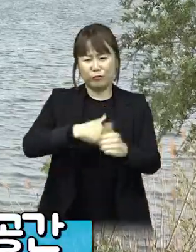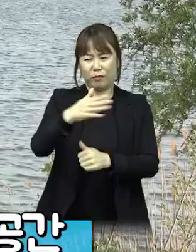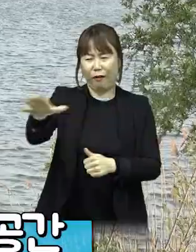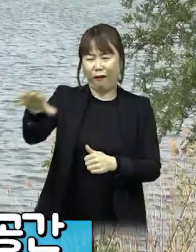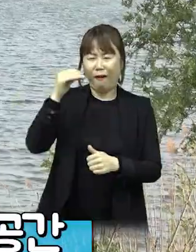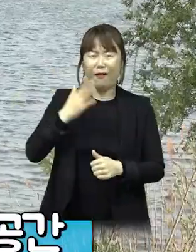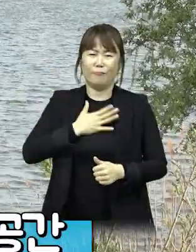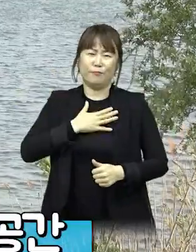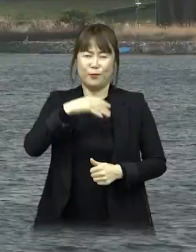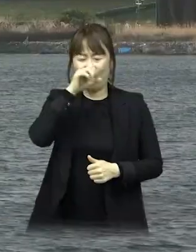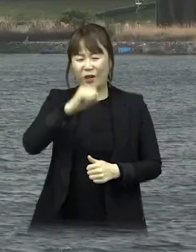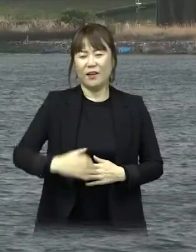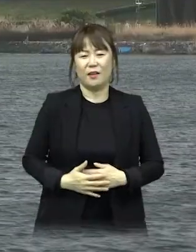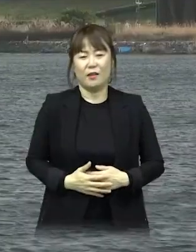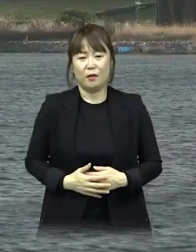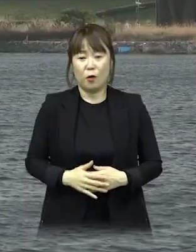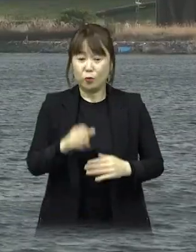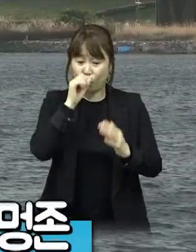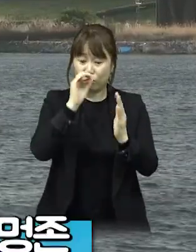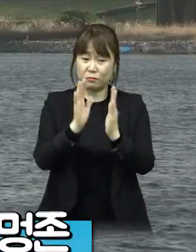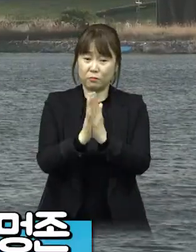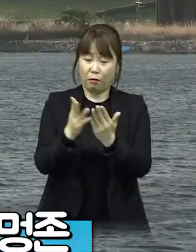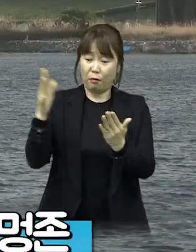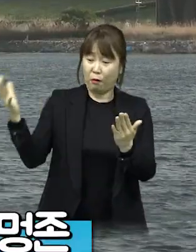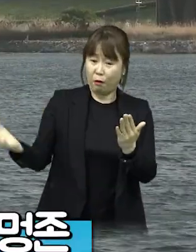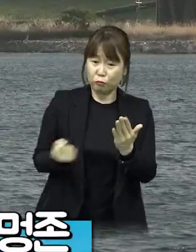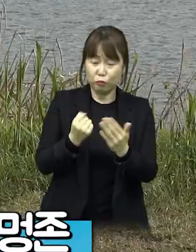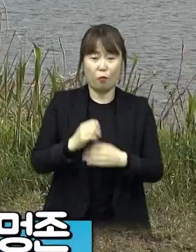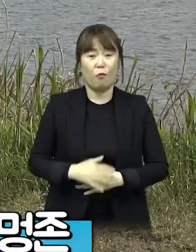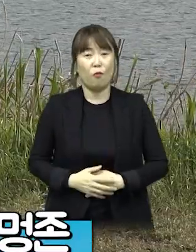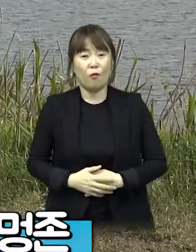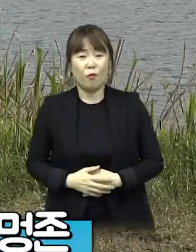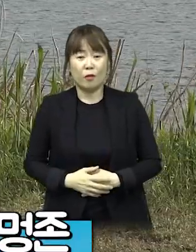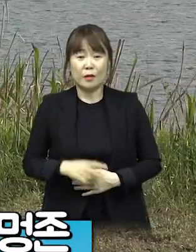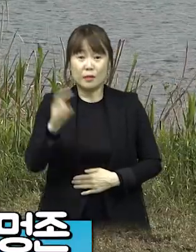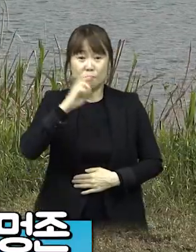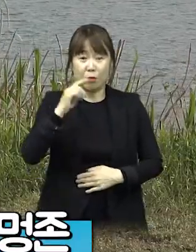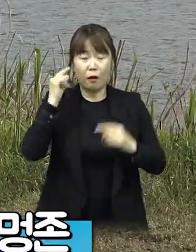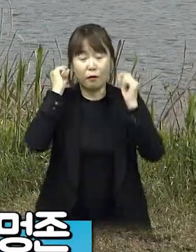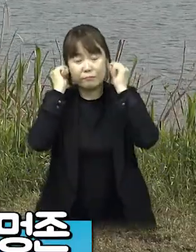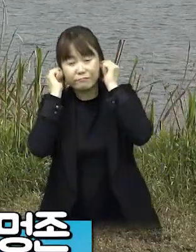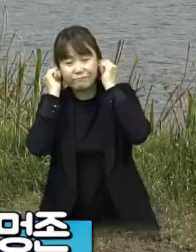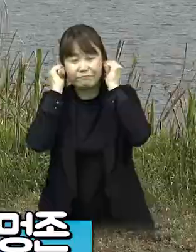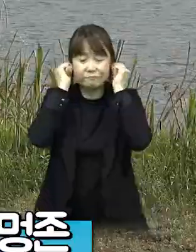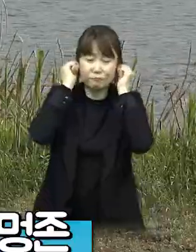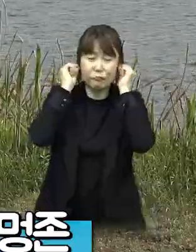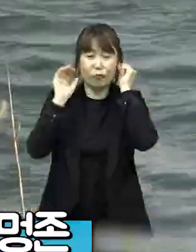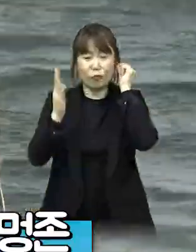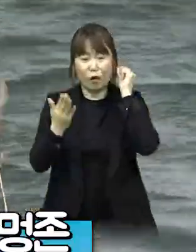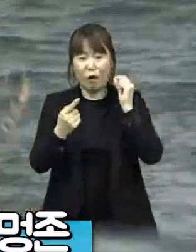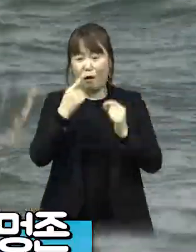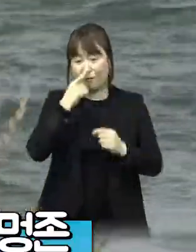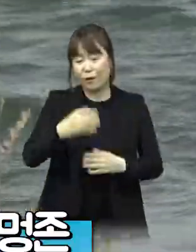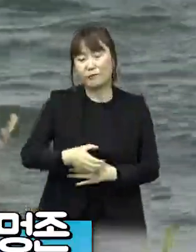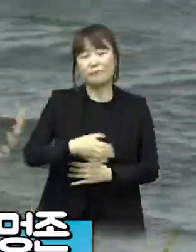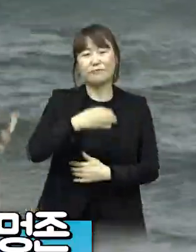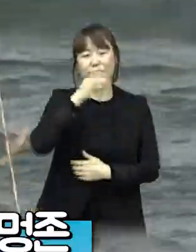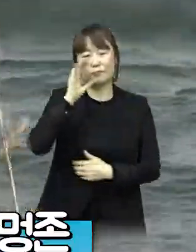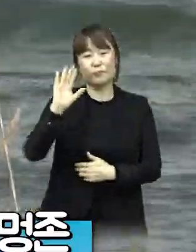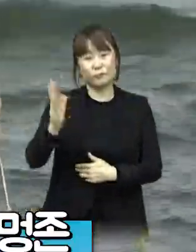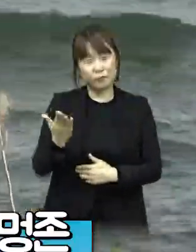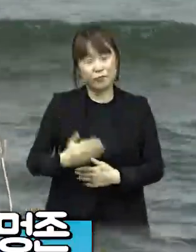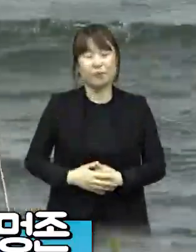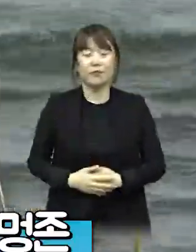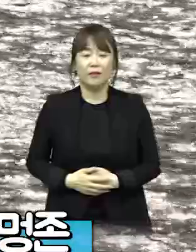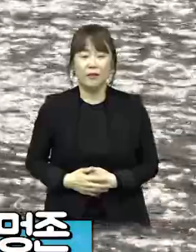좋을 것 같습니다. 좋아하는 책을 들고 와 독서를 하거나 혹은 즐겨 듣는 노래가 있으면 커피 한잔 하면은